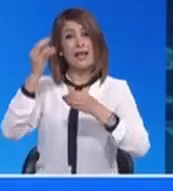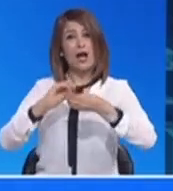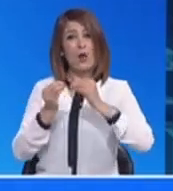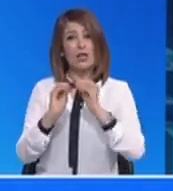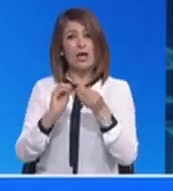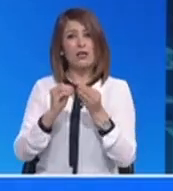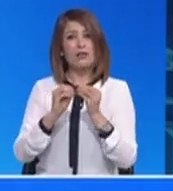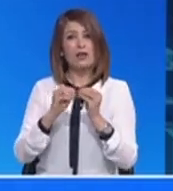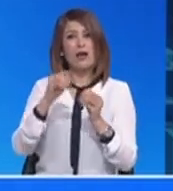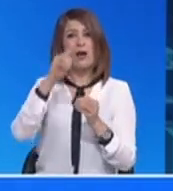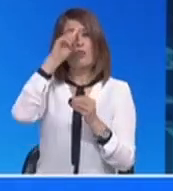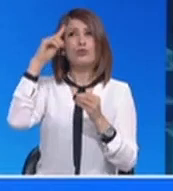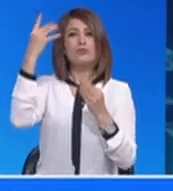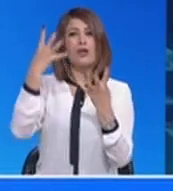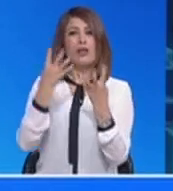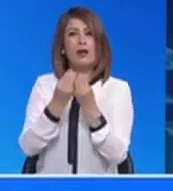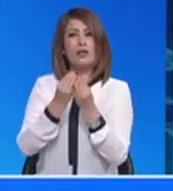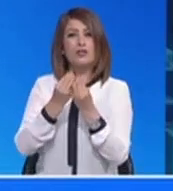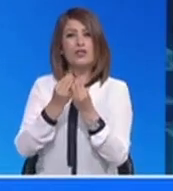قدرت ربما